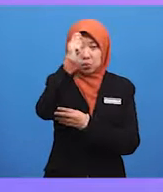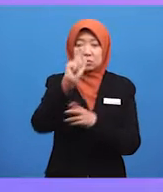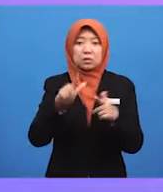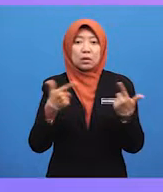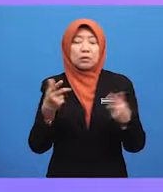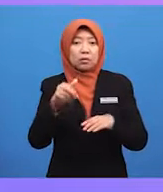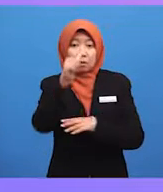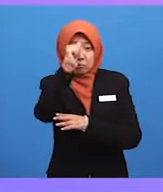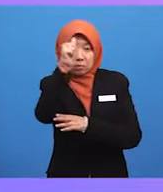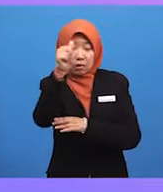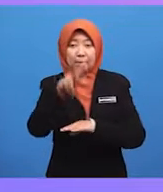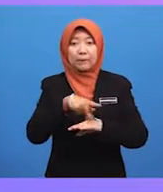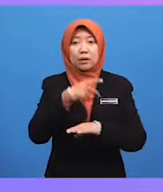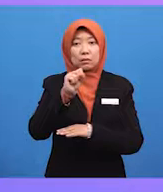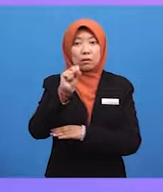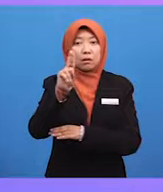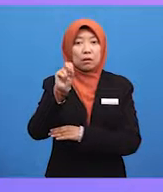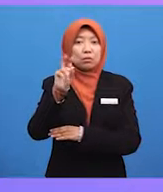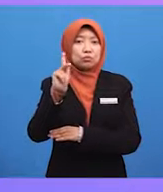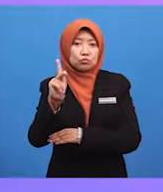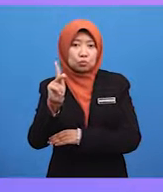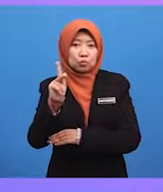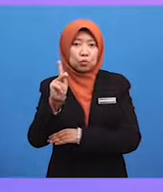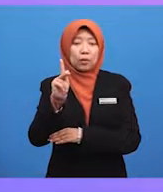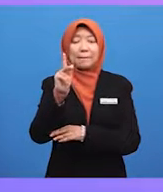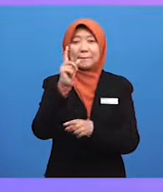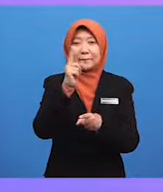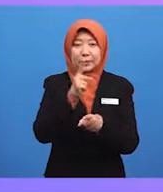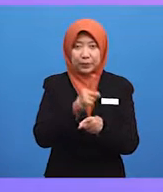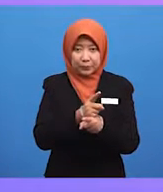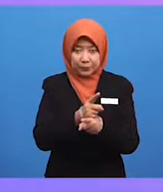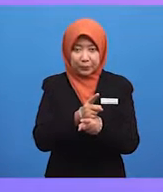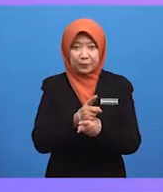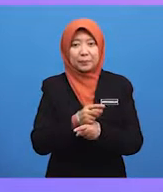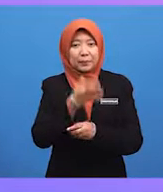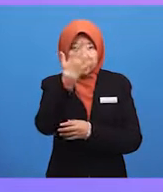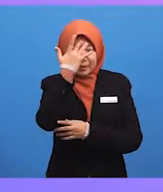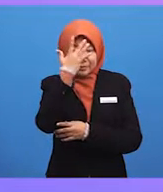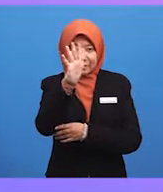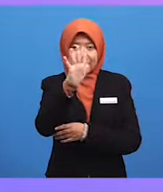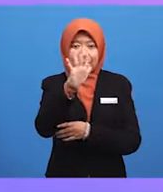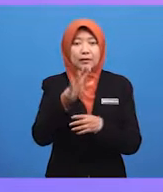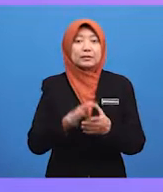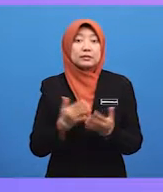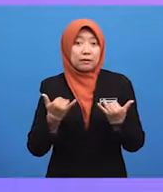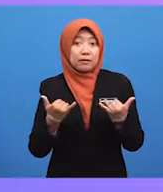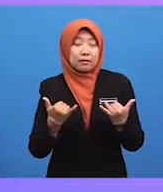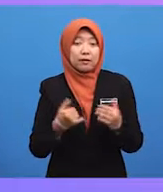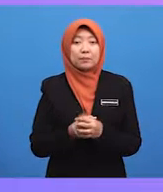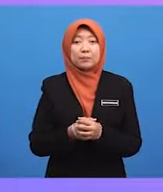susuk. Ya, betul, pandai kamu. Jom kita